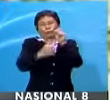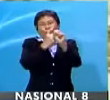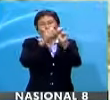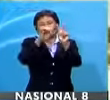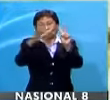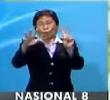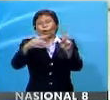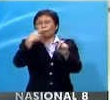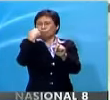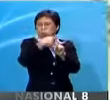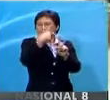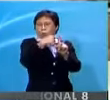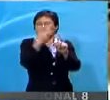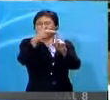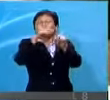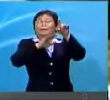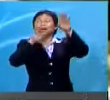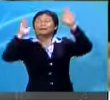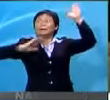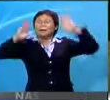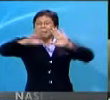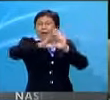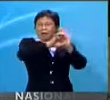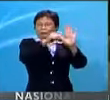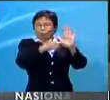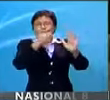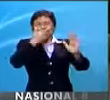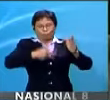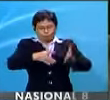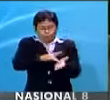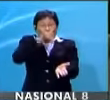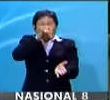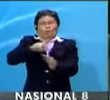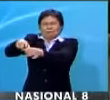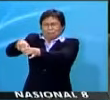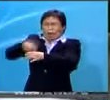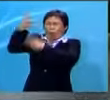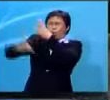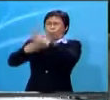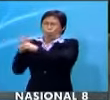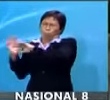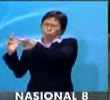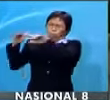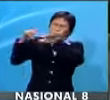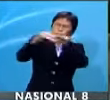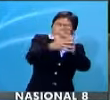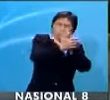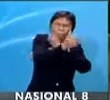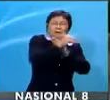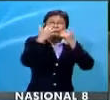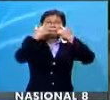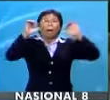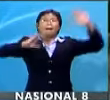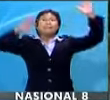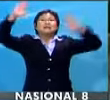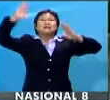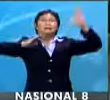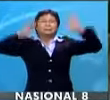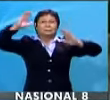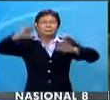positif kepada negarao seumpama itu peluang terbaik untuk menarik perhatian dunia terhadap potensi dan keupayaan